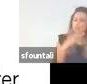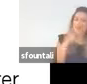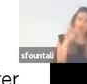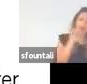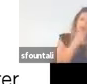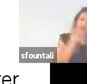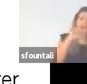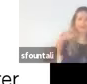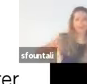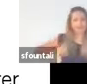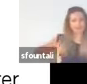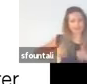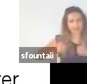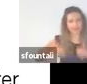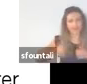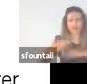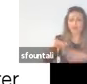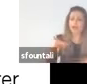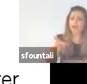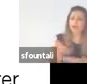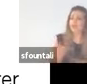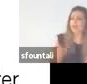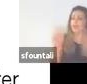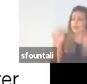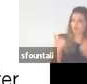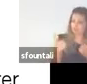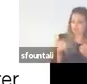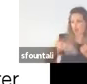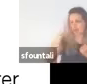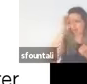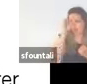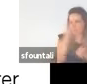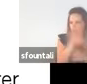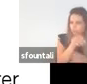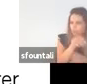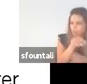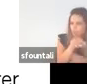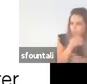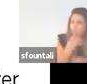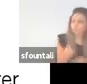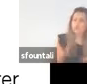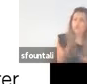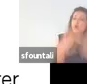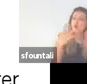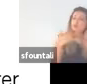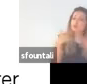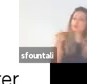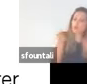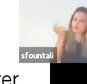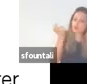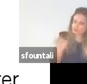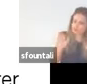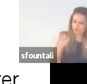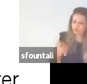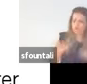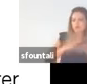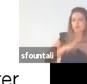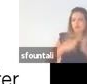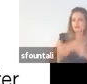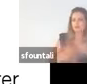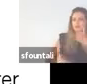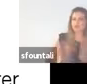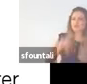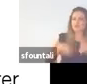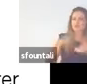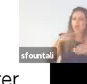καταγγέλουν, και όταν, για τους λόγους που αναφέρθηκαν, και όταν το κάνουν, πολλές φορές κολλάει σε διάφορα